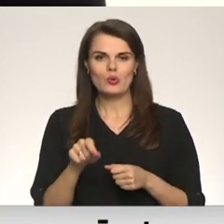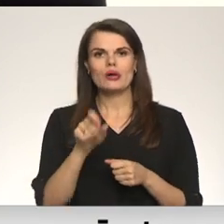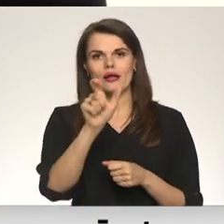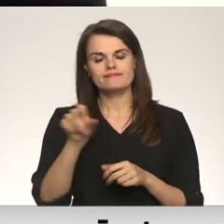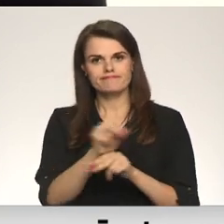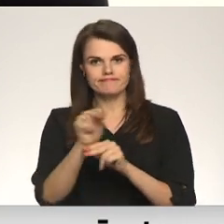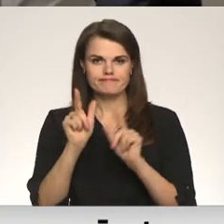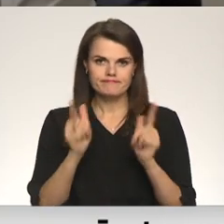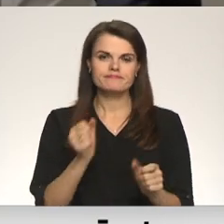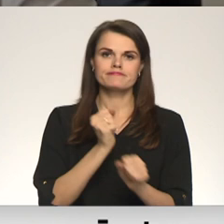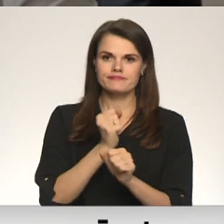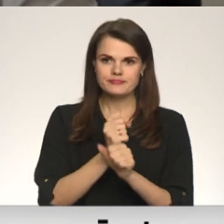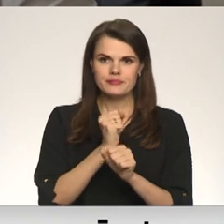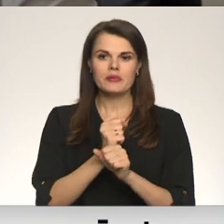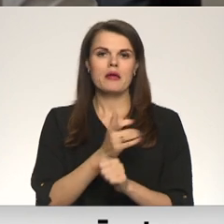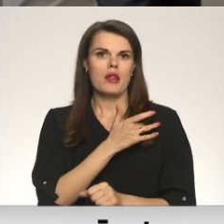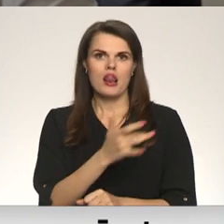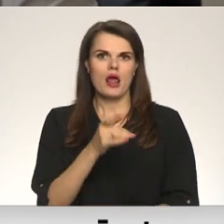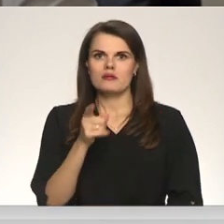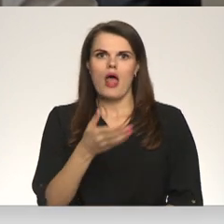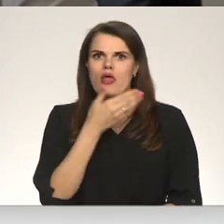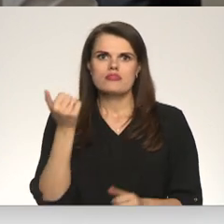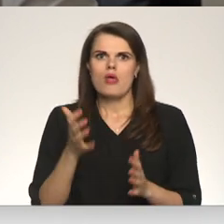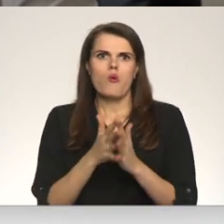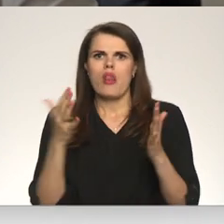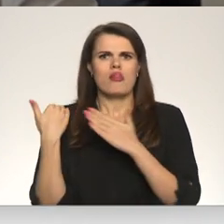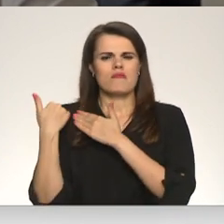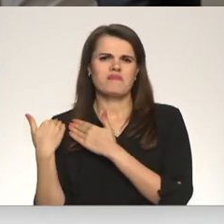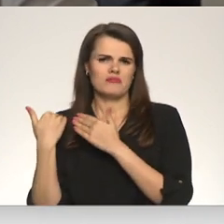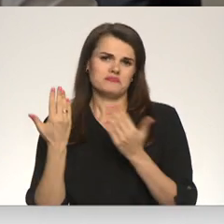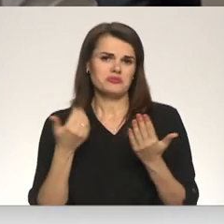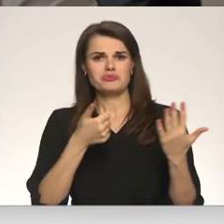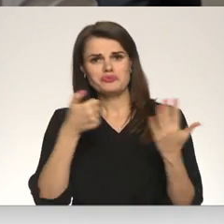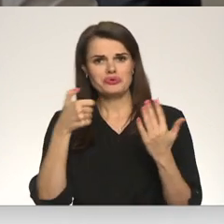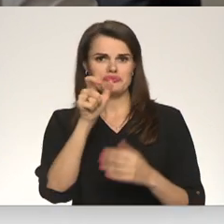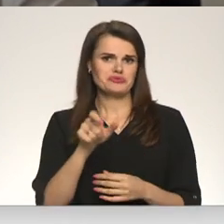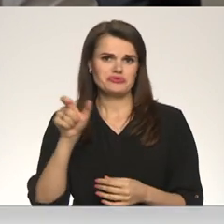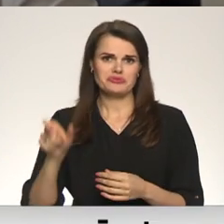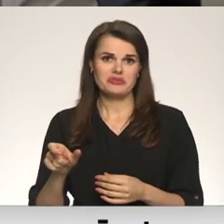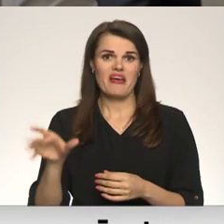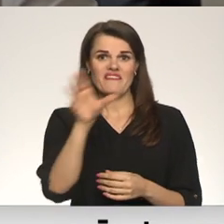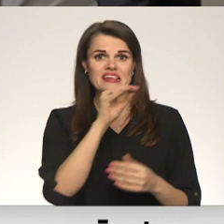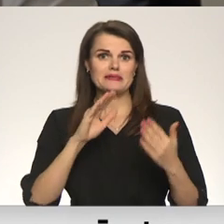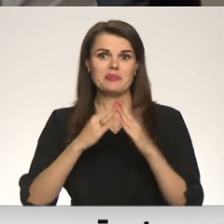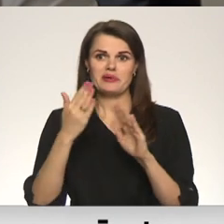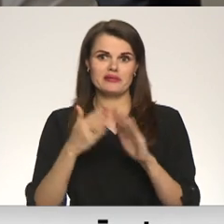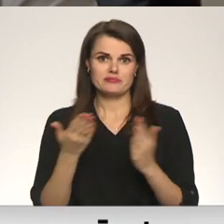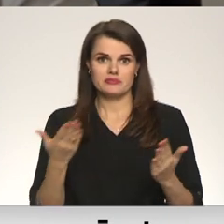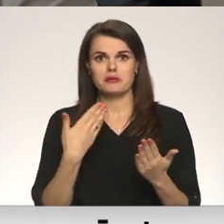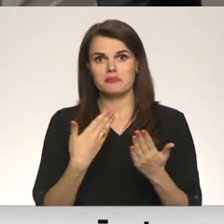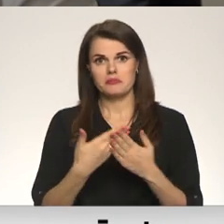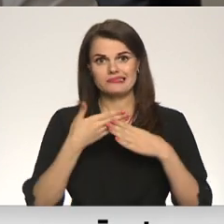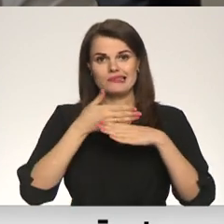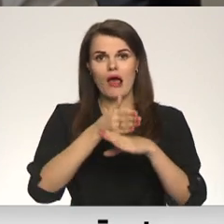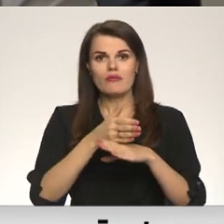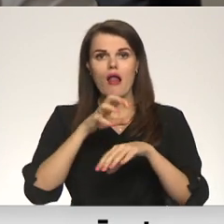pacientus un strādā ar viņiem. Man šķiet, ka tā nav tik liela nasta, un kaut vai tie 600 cilvēku uz visu pilsētu, ja mēs izdalam